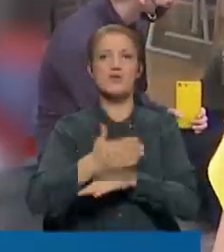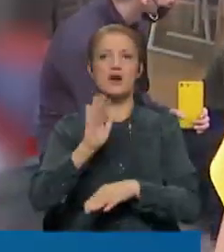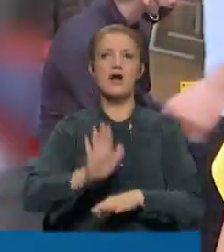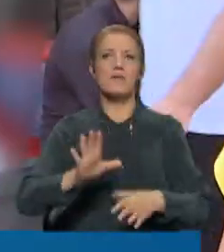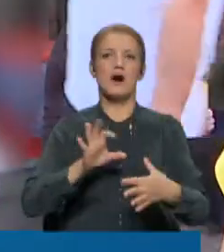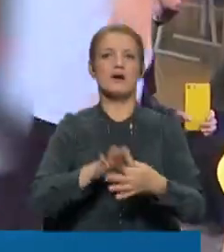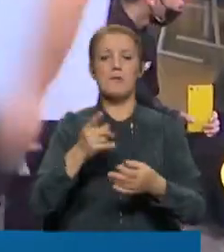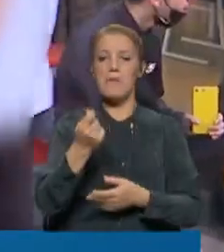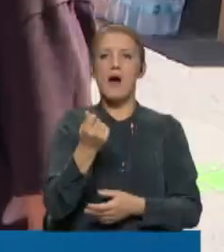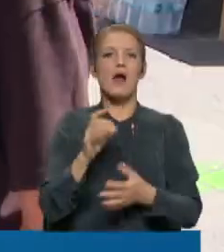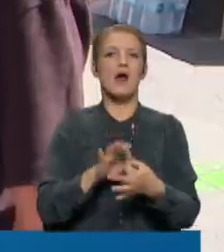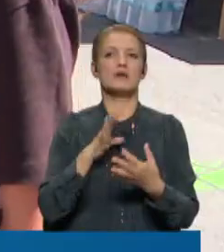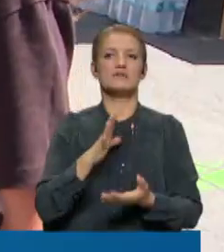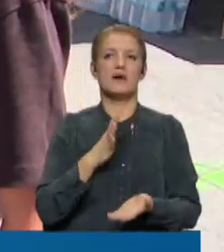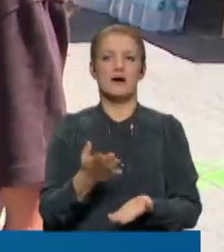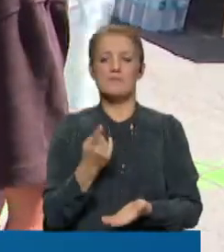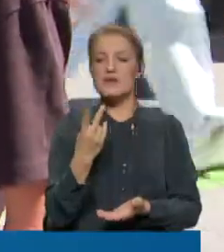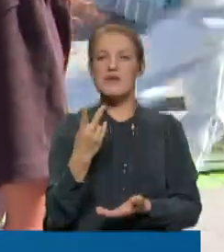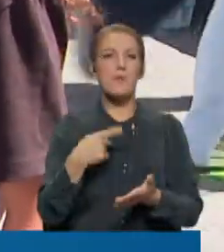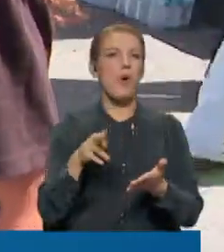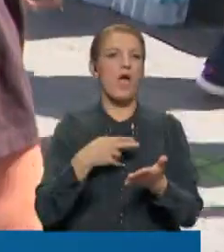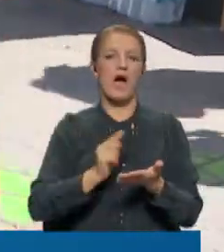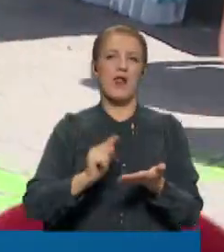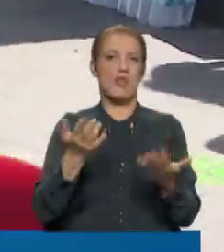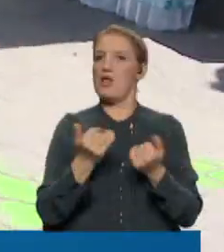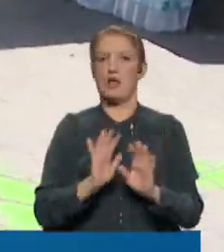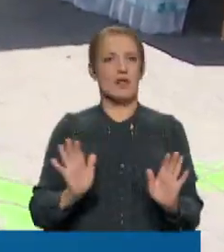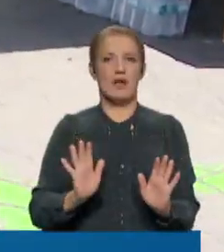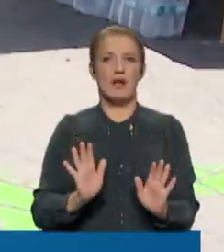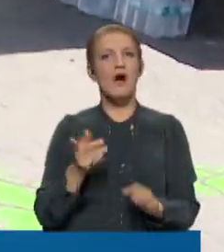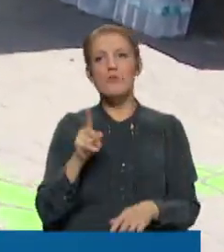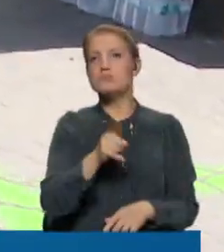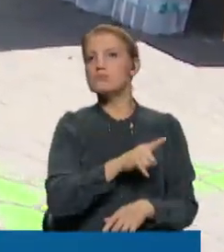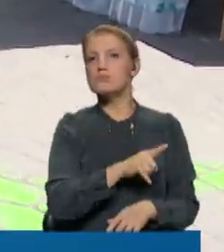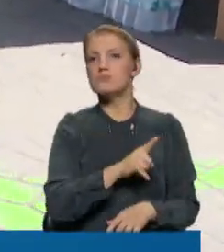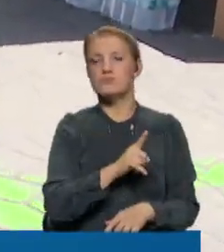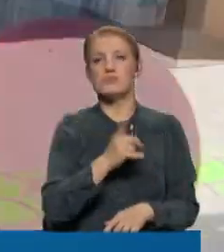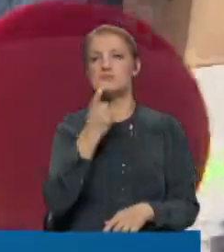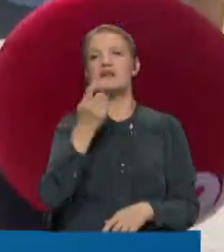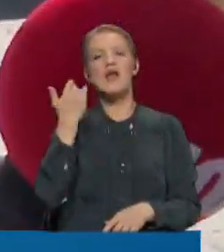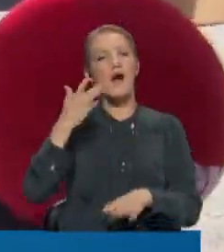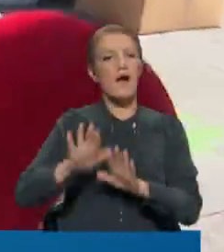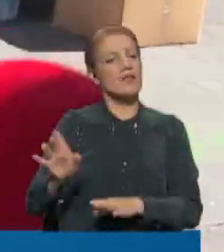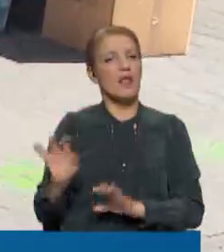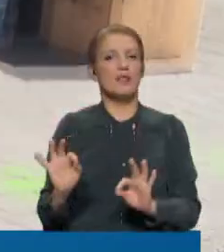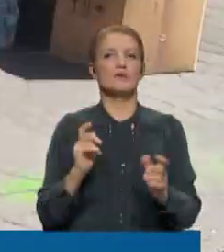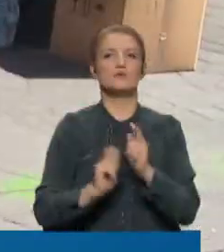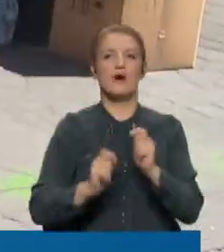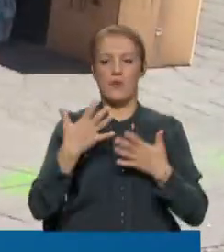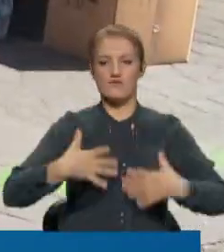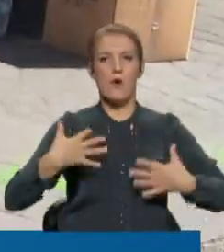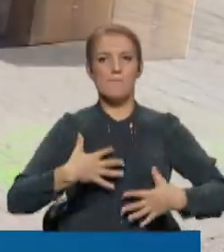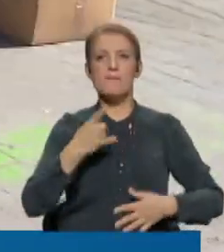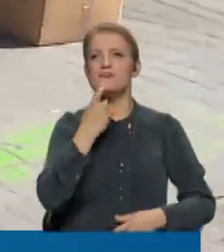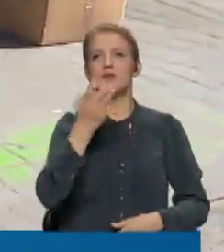alakası yok zaten, bunun maddiyatla alakası var. Bir iki boya kalemi alacağız, o kadar. Diğerleri? Diğerleri geçen yıldan. Okul forması mesela? Geçen